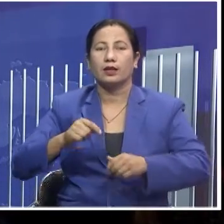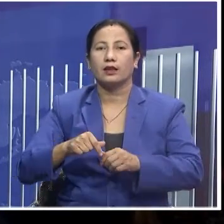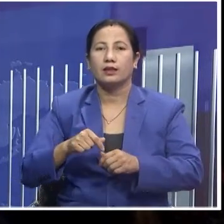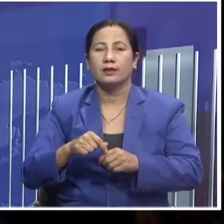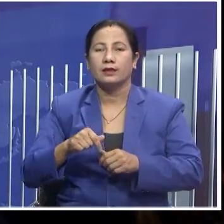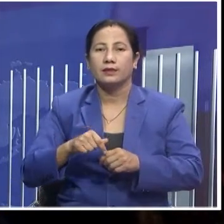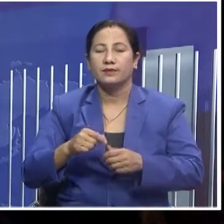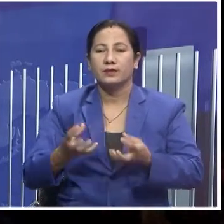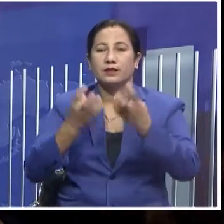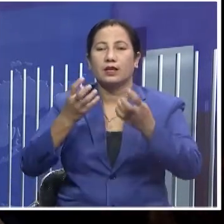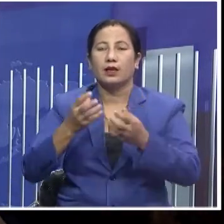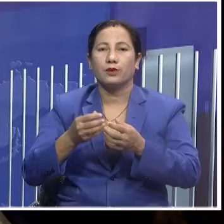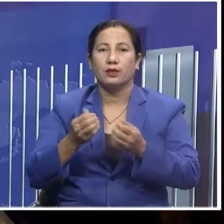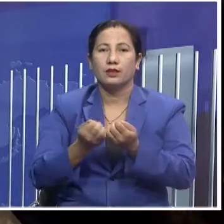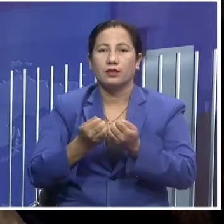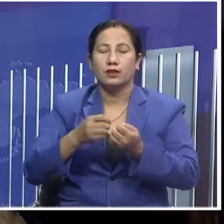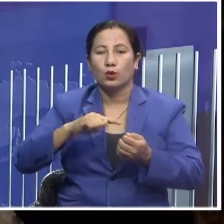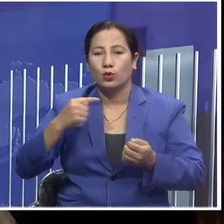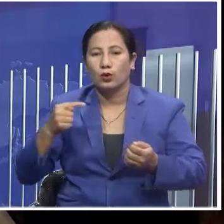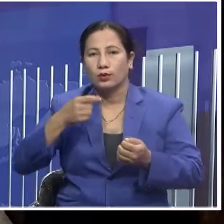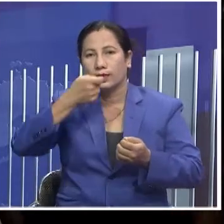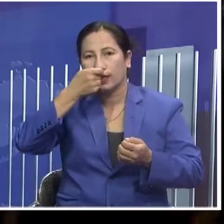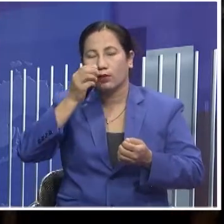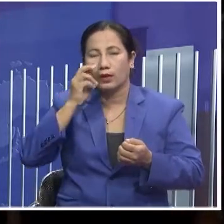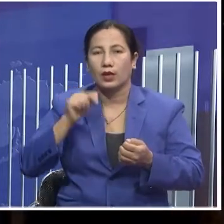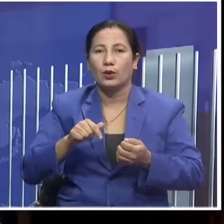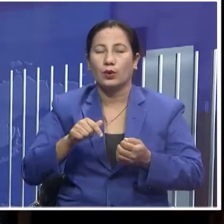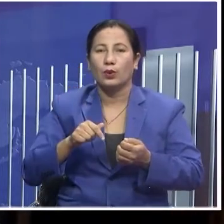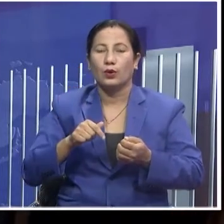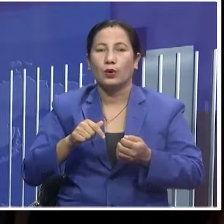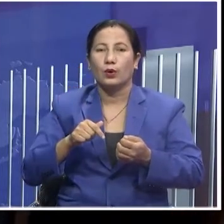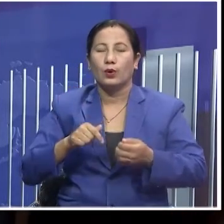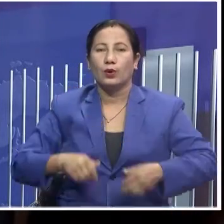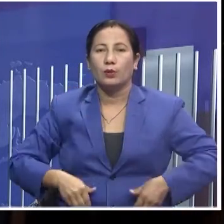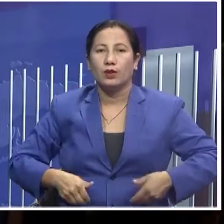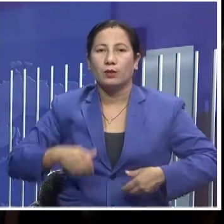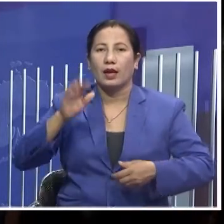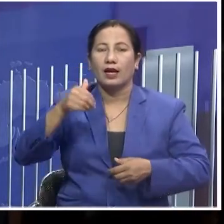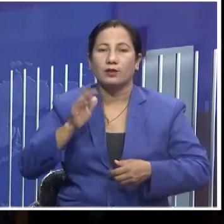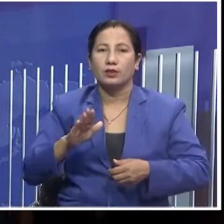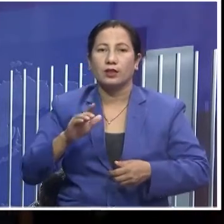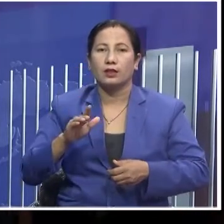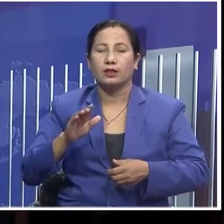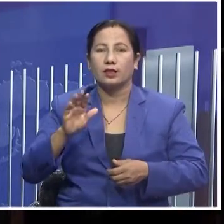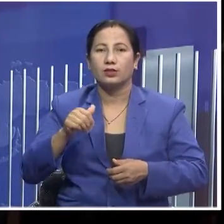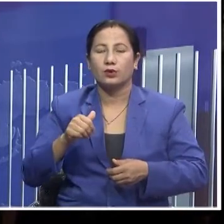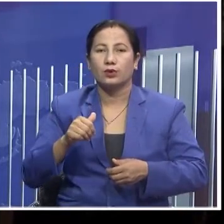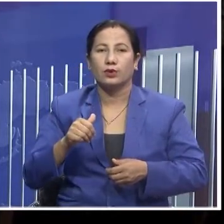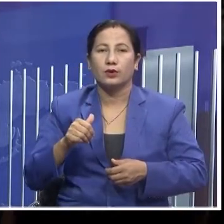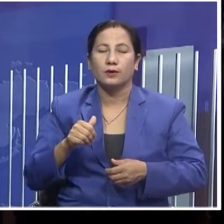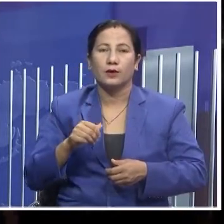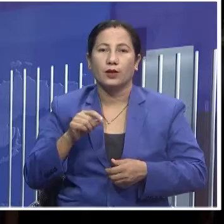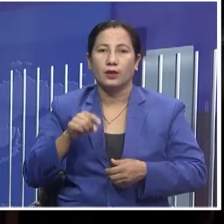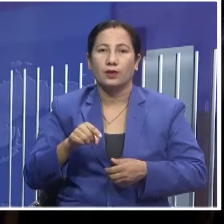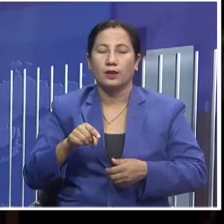हुने आदि इत्यादि हुने गर्छ। कुनै कुनै गाउँमा यो चाहिँ यो पर्व हराउँदै गएको छ। यो यसको चाहिँ